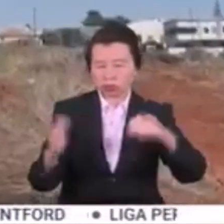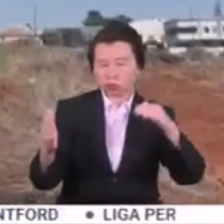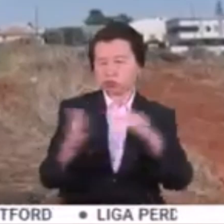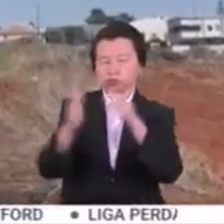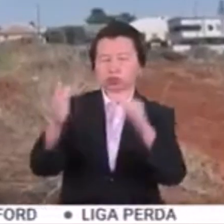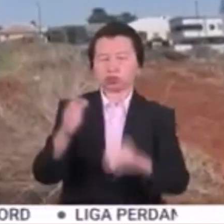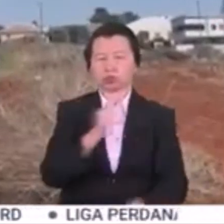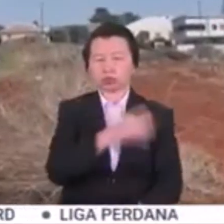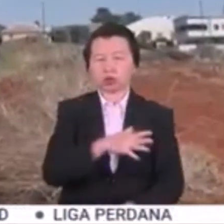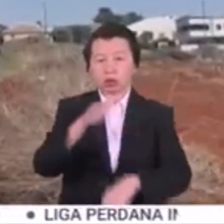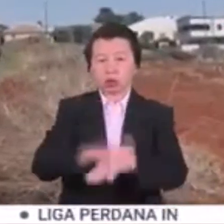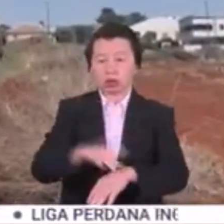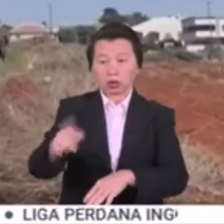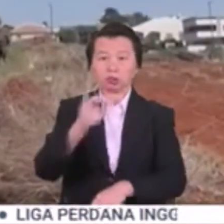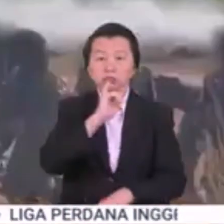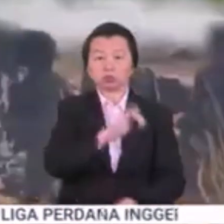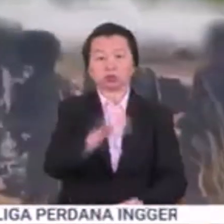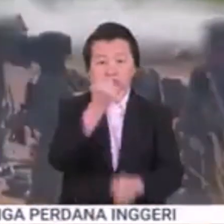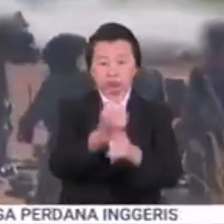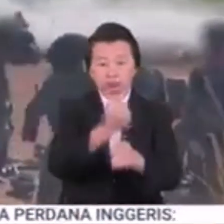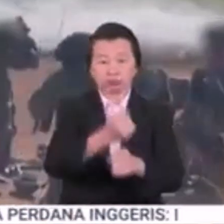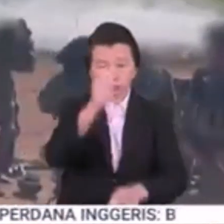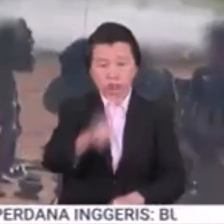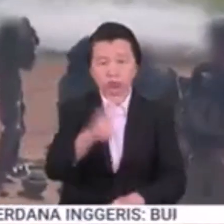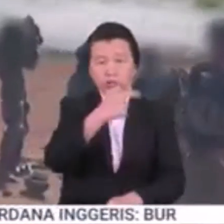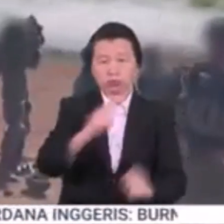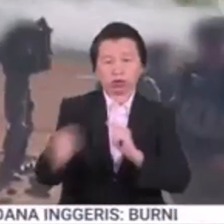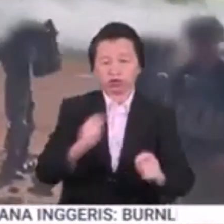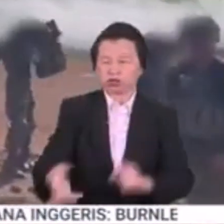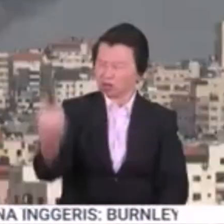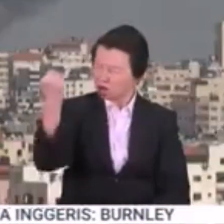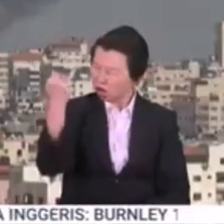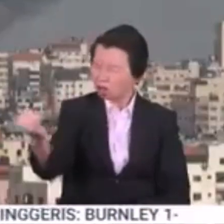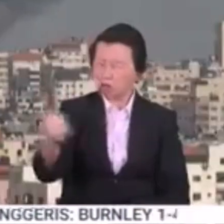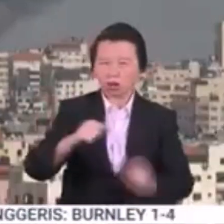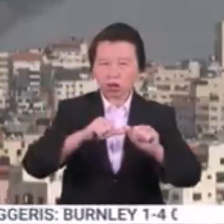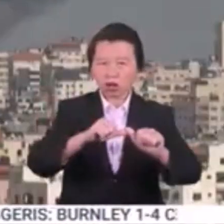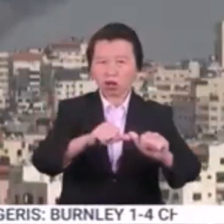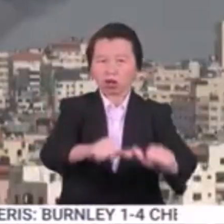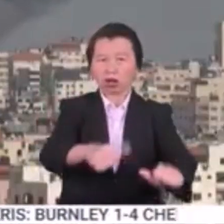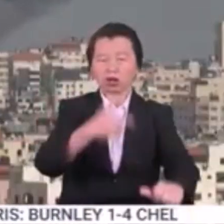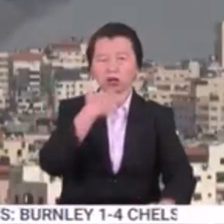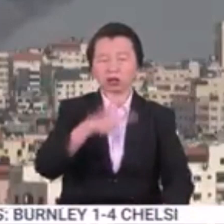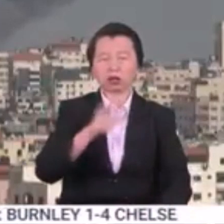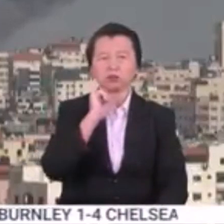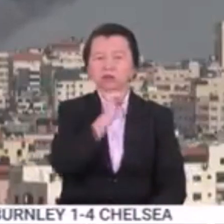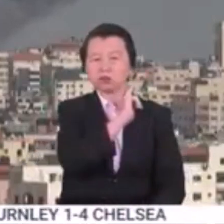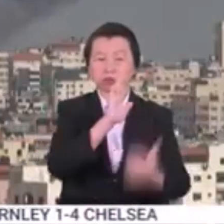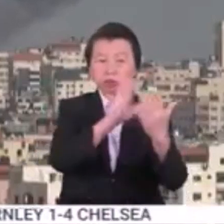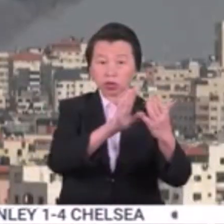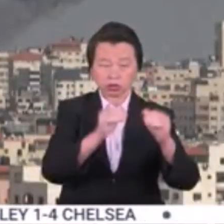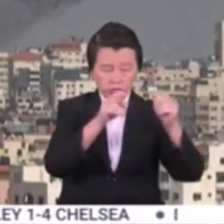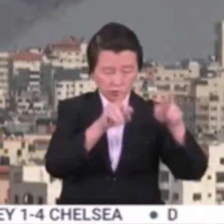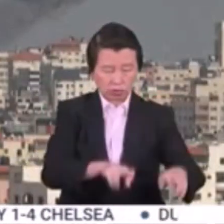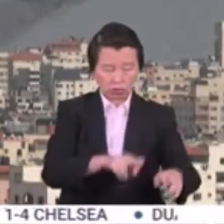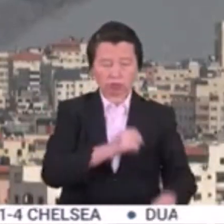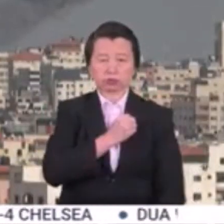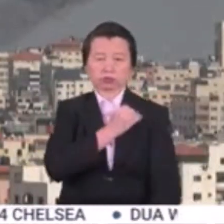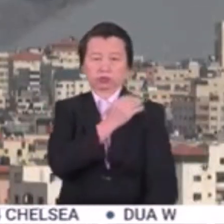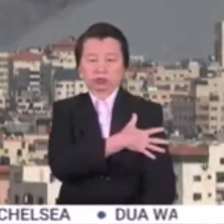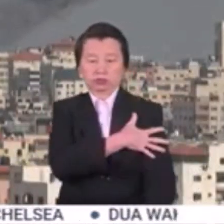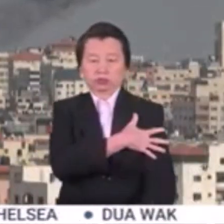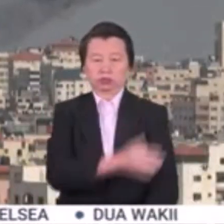Palestin ke atas Israel adalah wajar berikutan tindakan zalim berterusan yang dilakukan Zionis terhadap rakyat